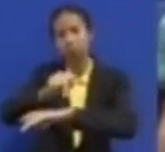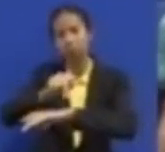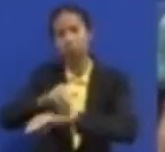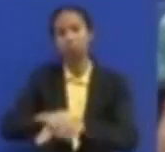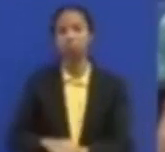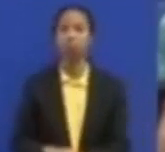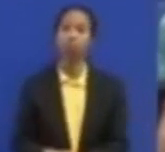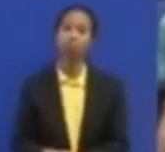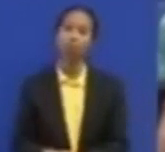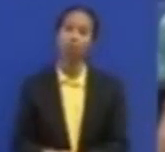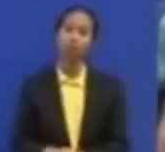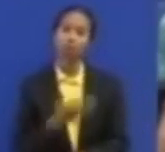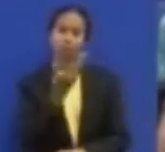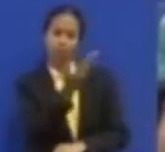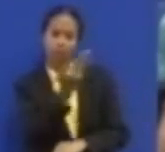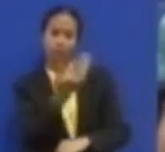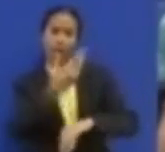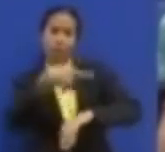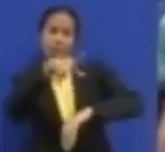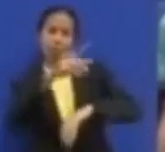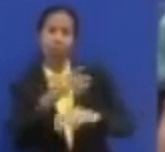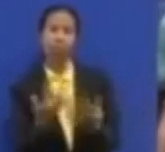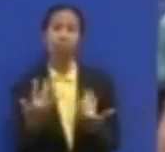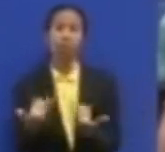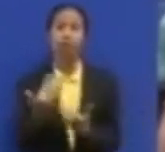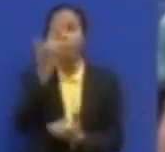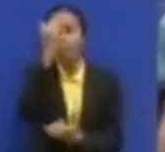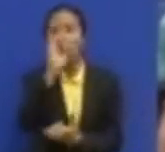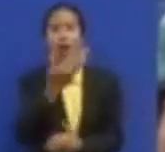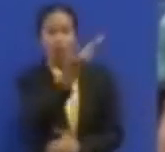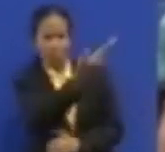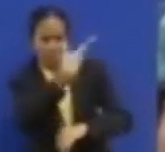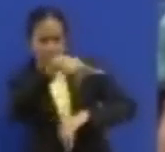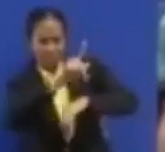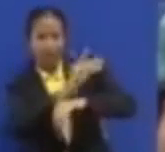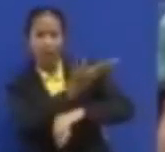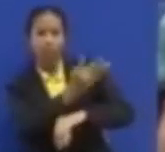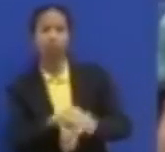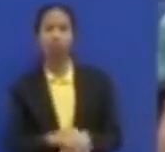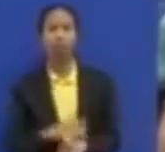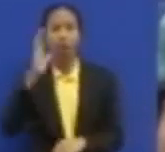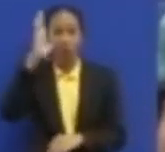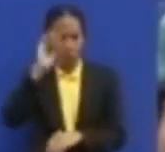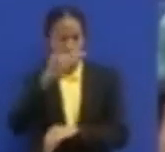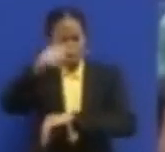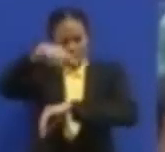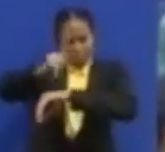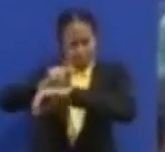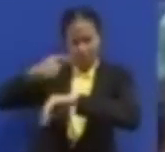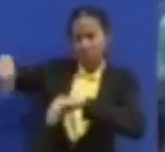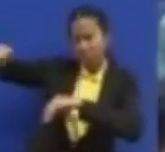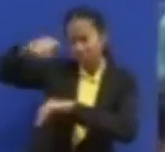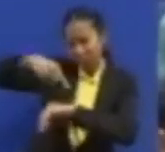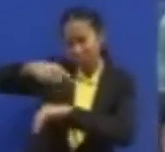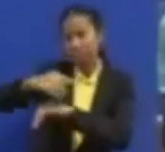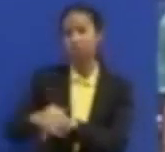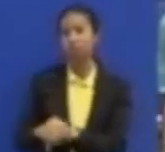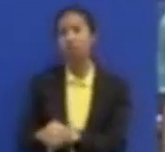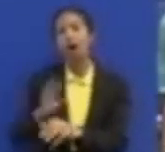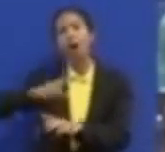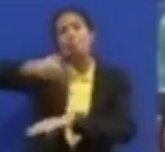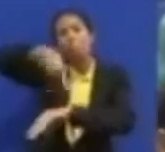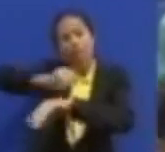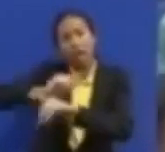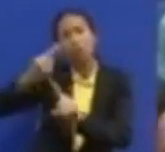นมานั่งอยู่บนบัลลังก์ตรงนั้นเป็นประมุขของพวกเราทั้งหมดคุณพ่อก็เป็นประมุขของพวกเราวันนี้ถึงแม้ว่าเป็นประธานชั่วคราว